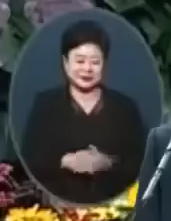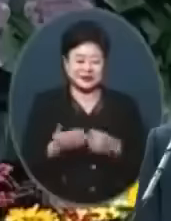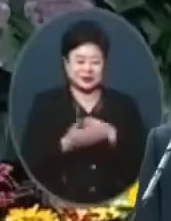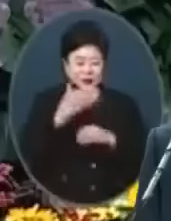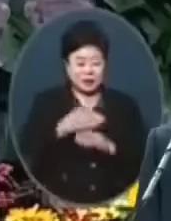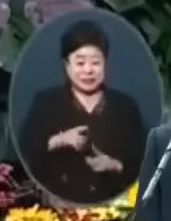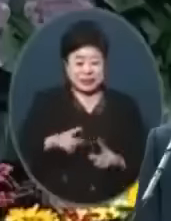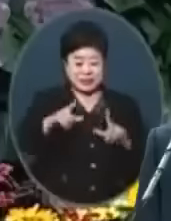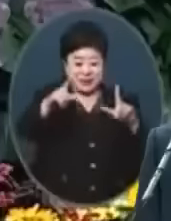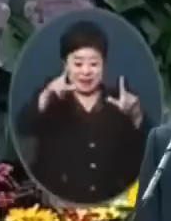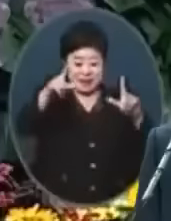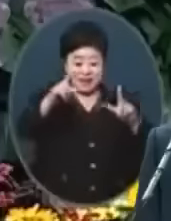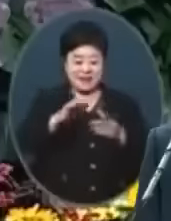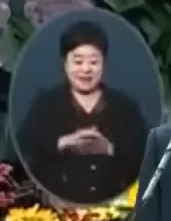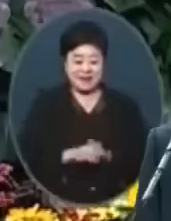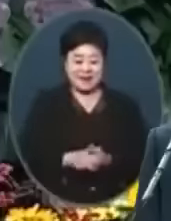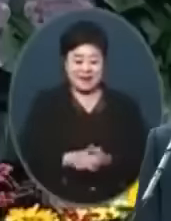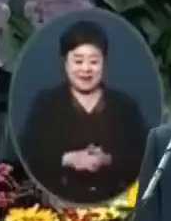추수감사절기를